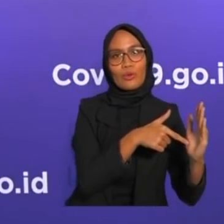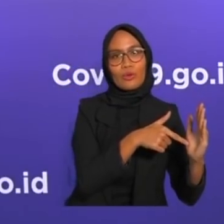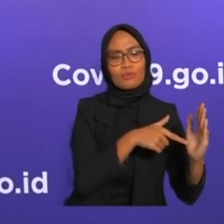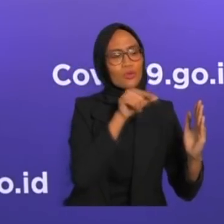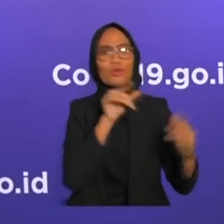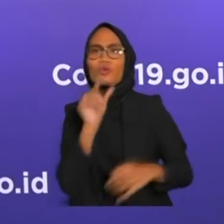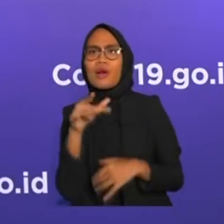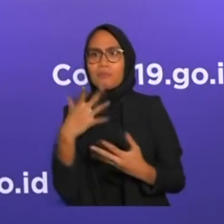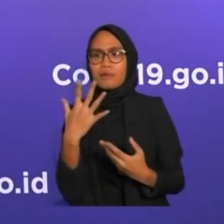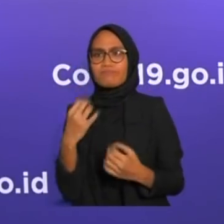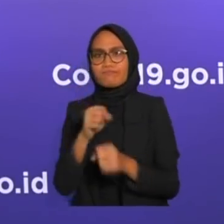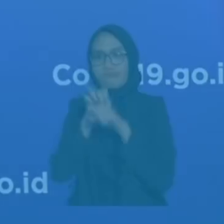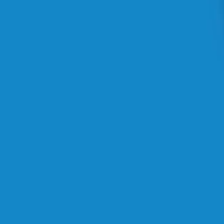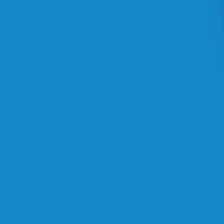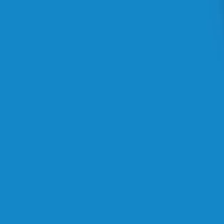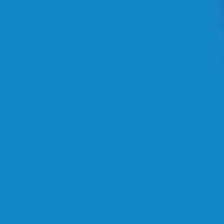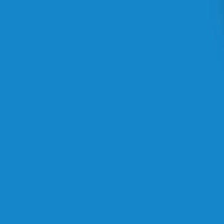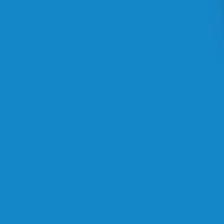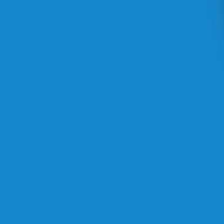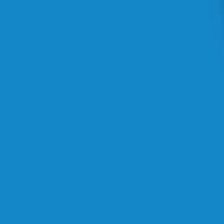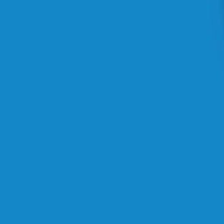memutuskan rantai penularan ini